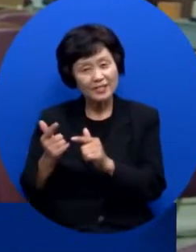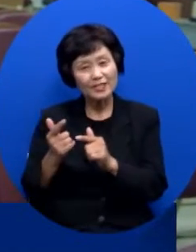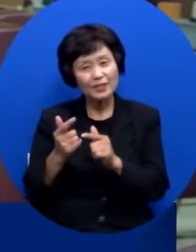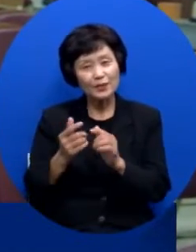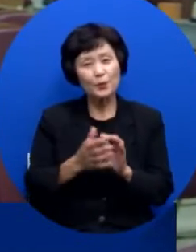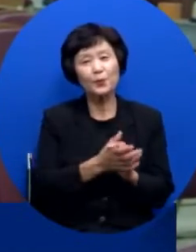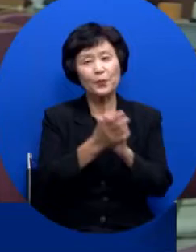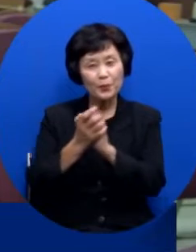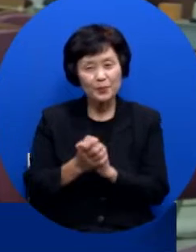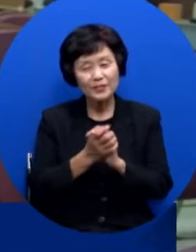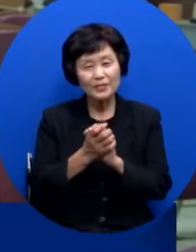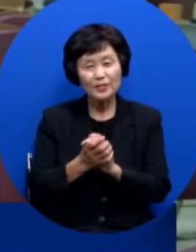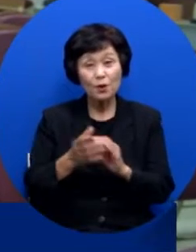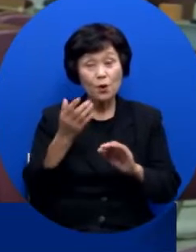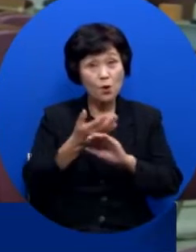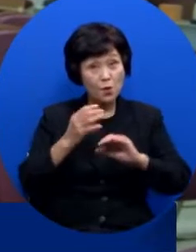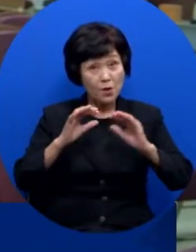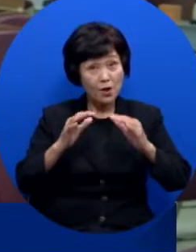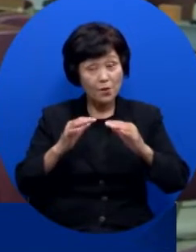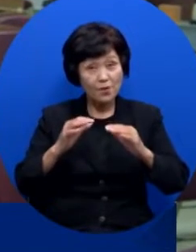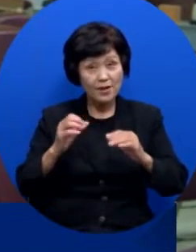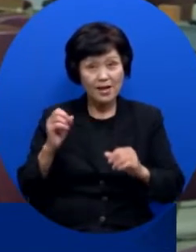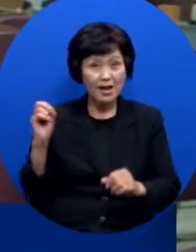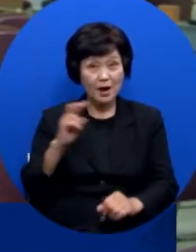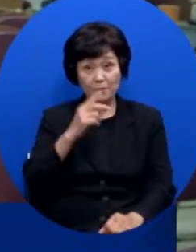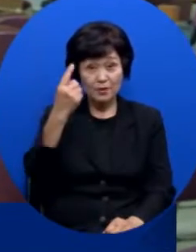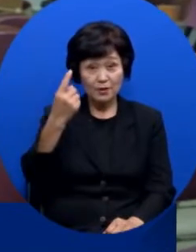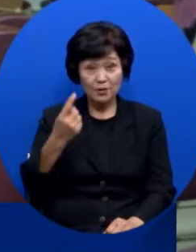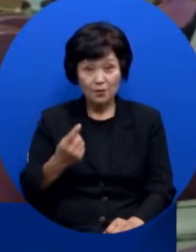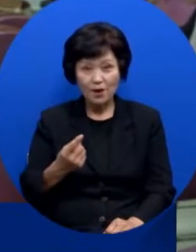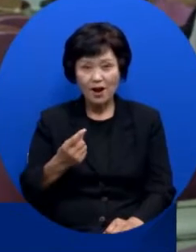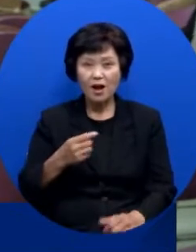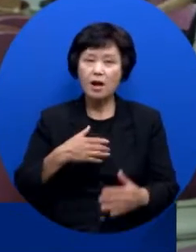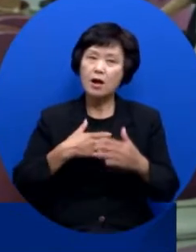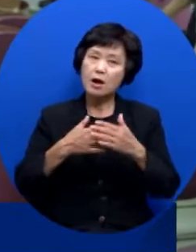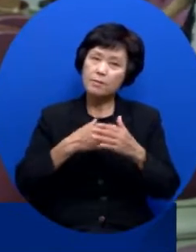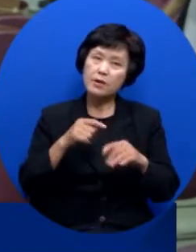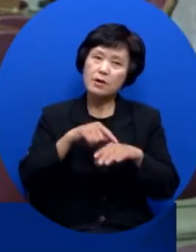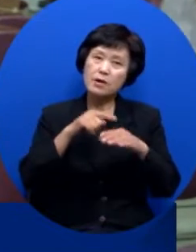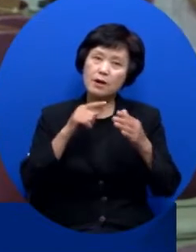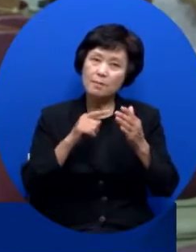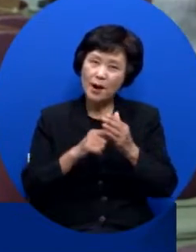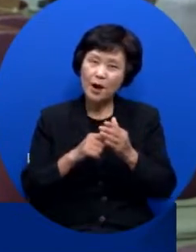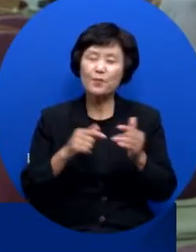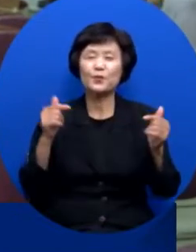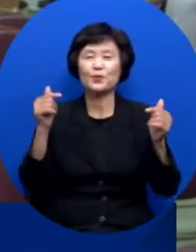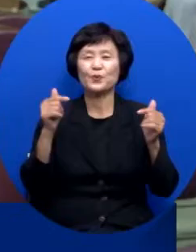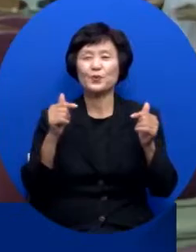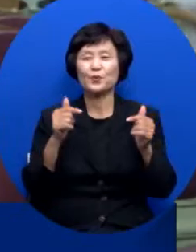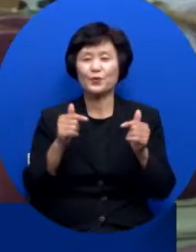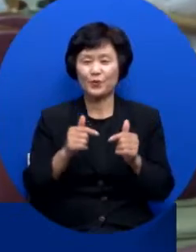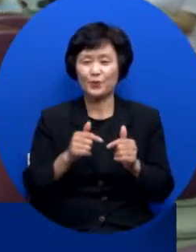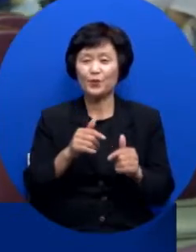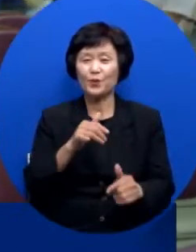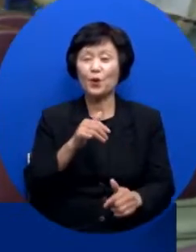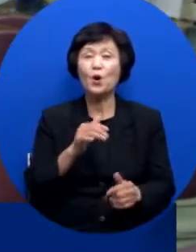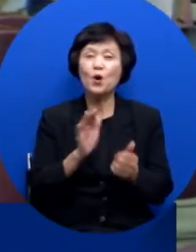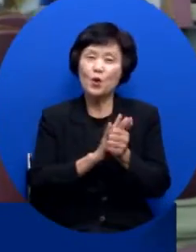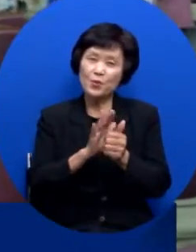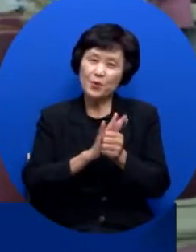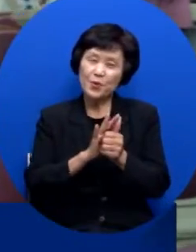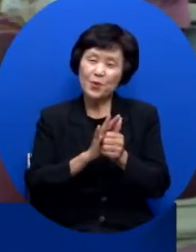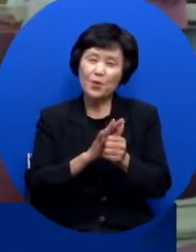이제 외국에 갑자기 이제 와서 불안한 마음도 좀 줄어들고 그래서 굉장히 위로가